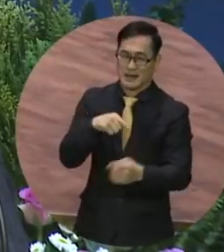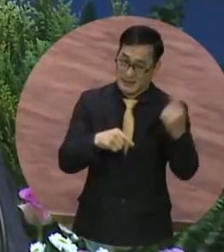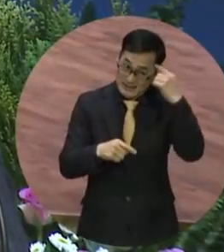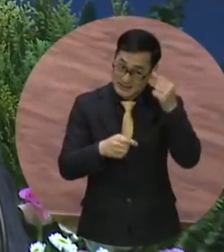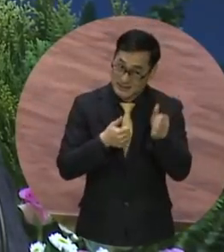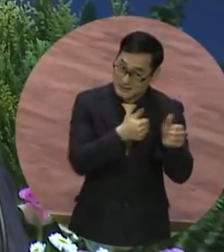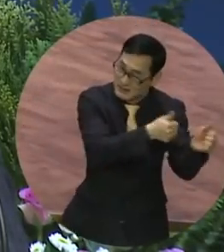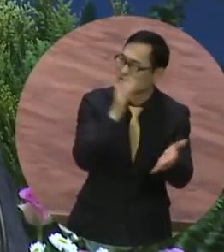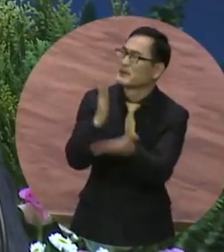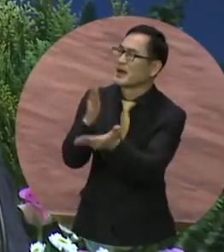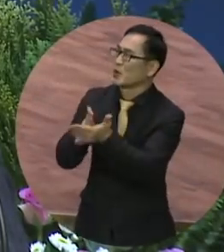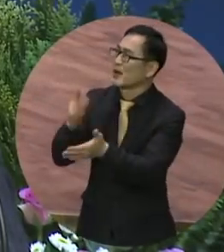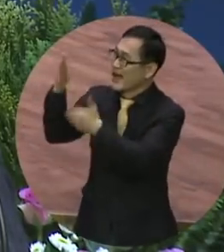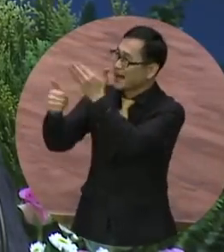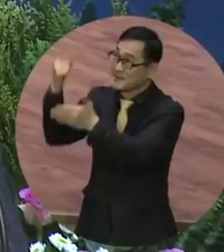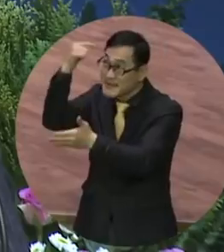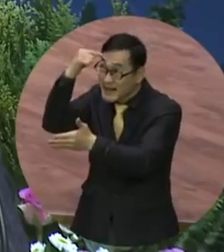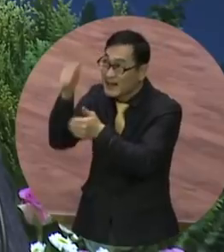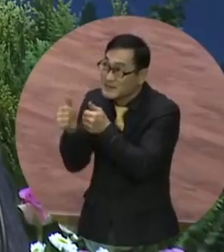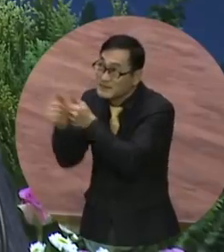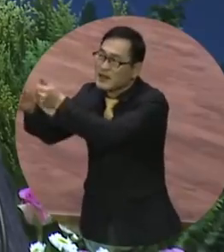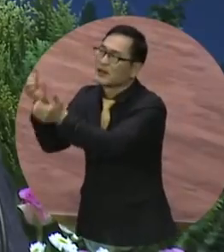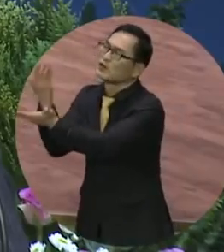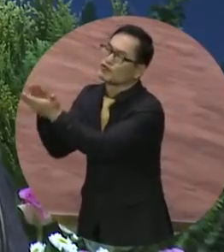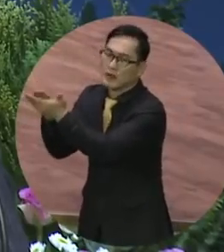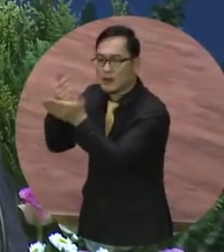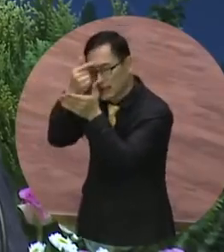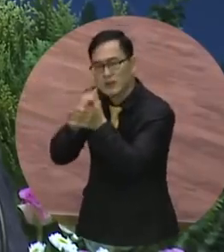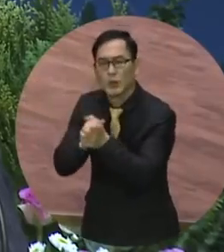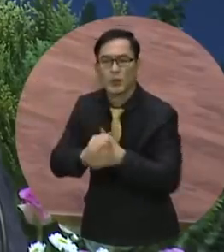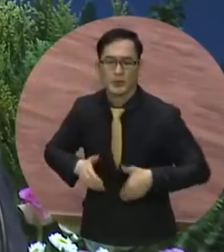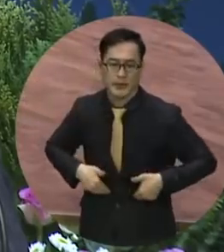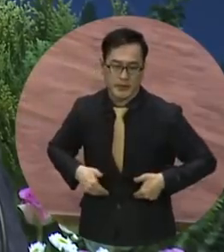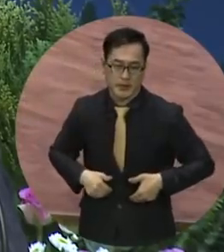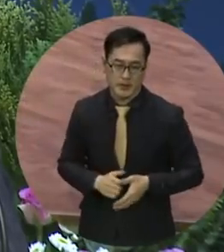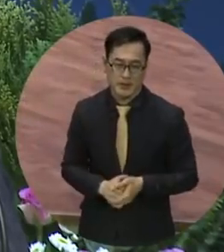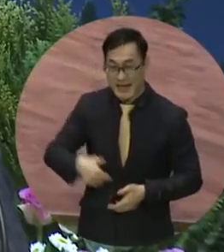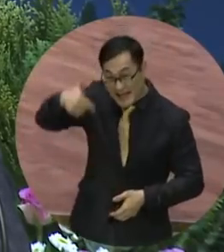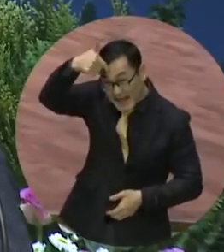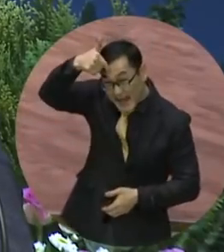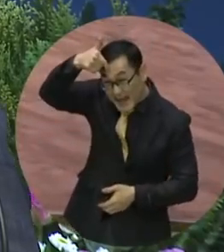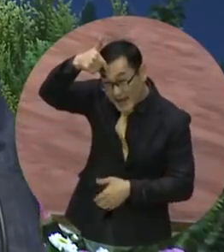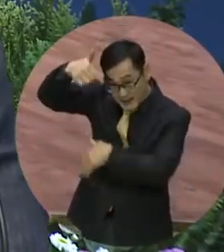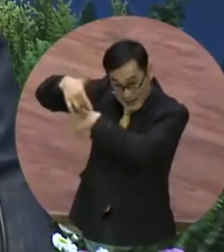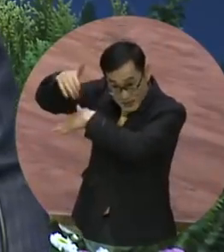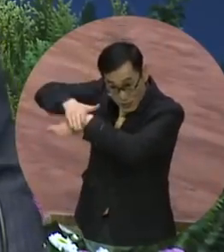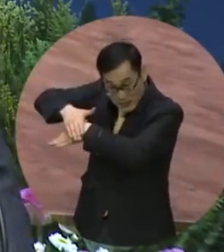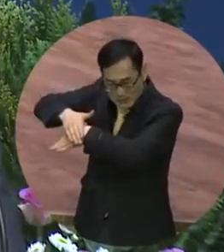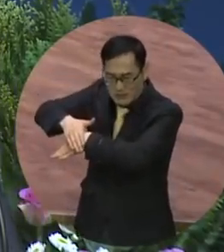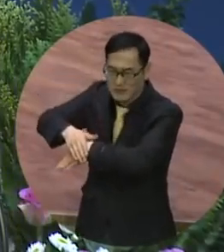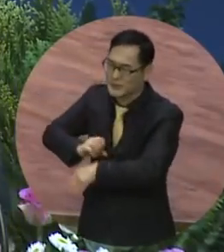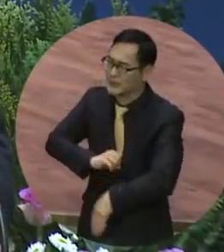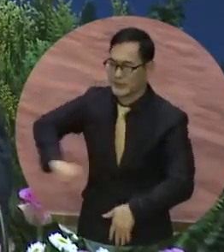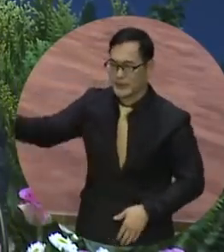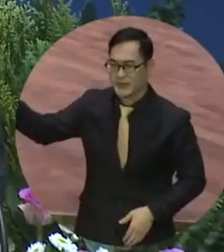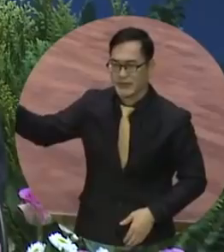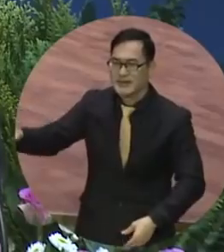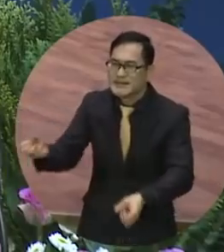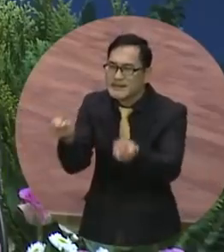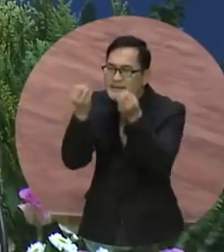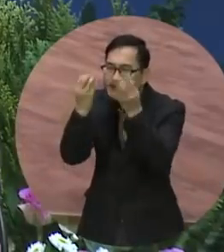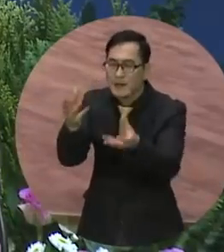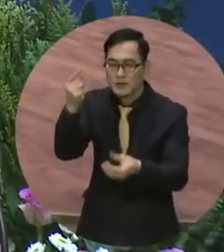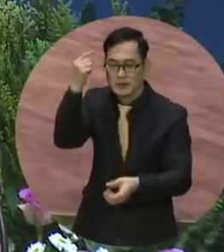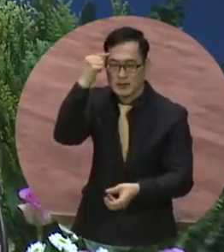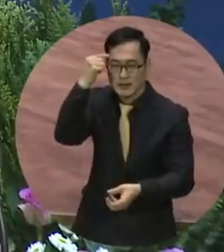중요합니다. 생각을. 그래서 옛틀에서 빠져나가게 돼. 새로운 생각, 새로운 틀, 이 갱신